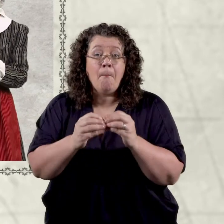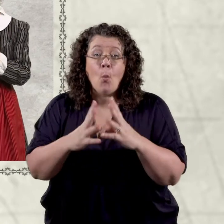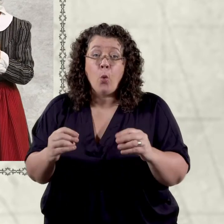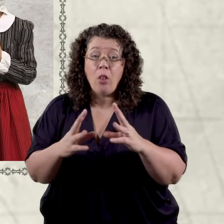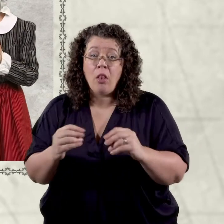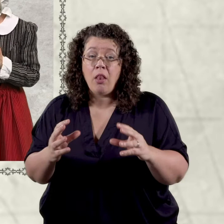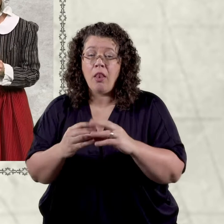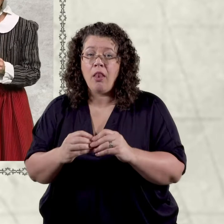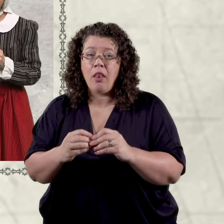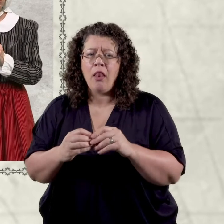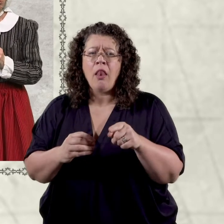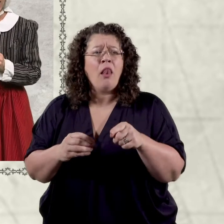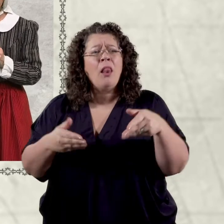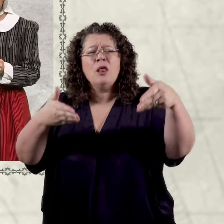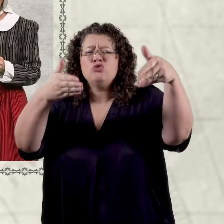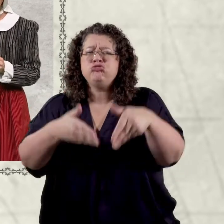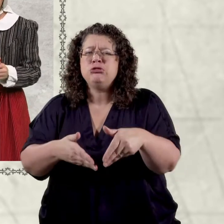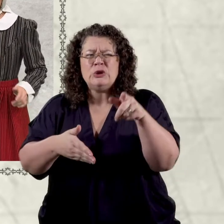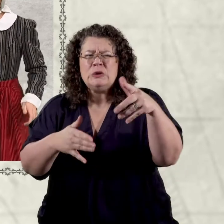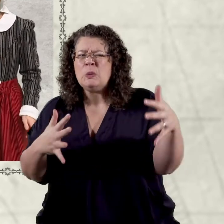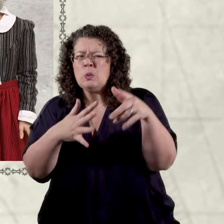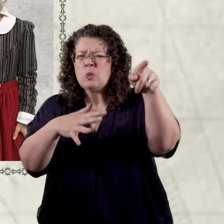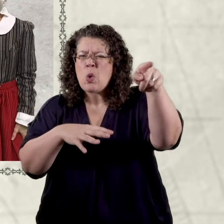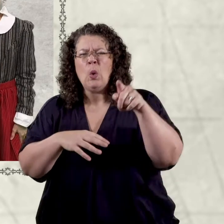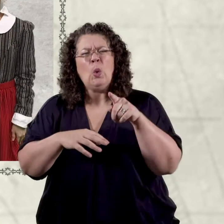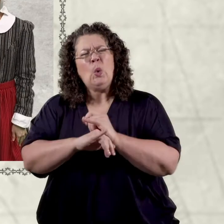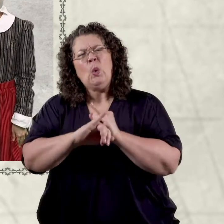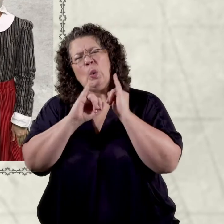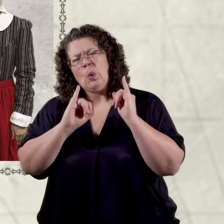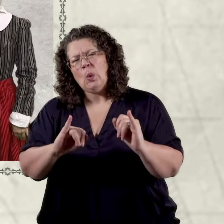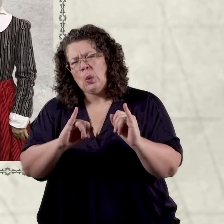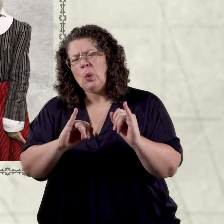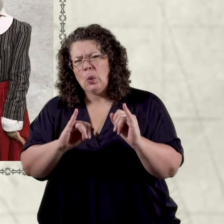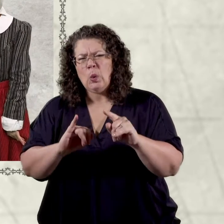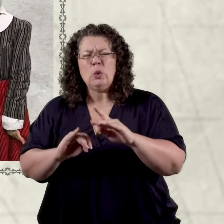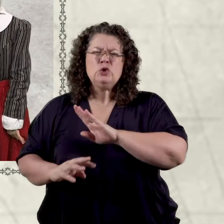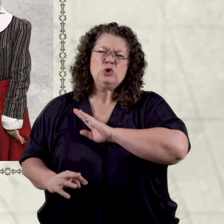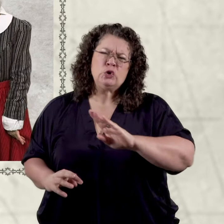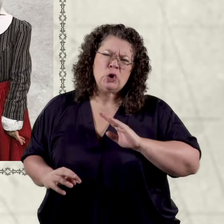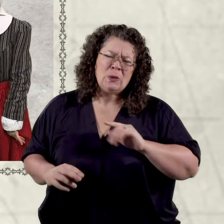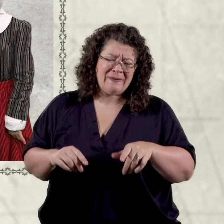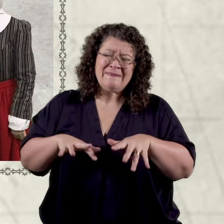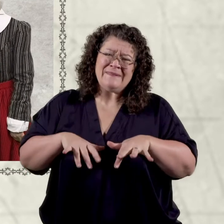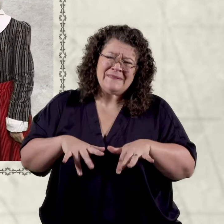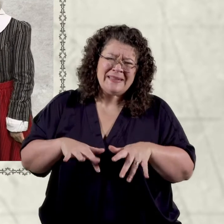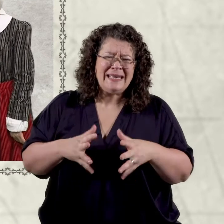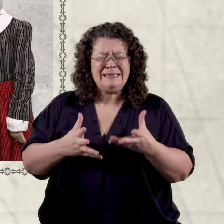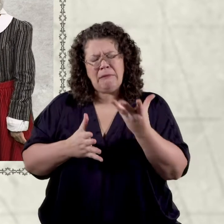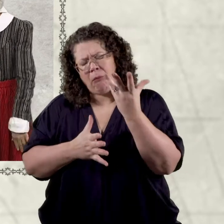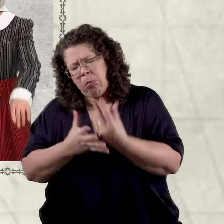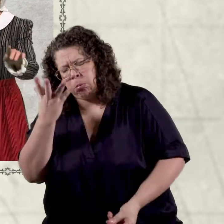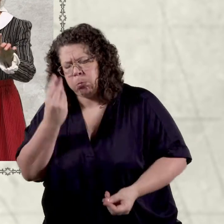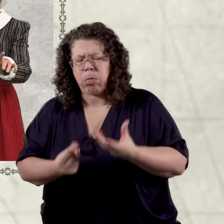yr ymodau yn ffossydd yn wael iawn, ac roedd traed y milwyr yn boddi yn y mwd glib a'r